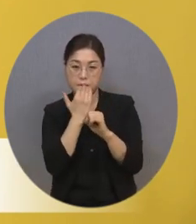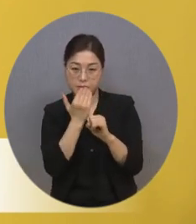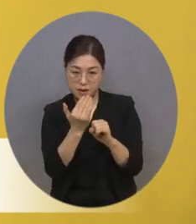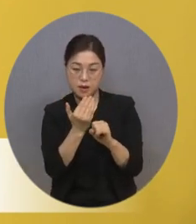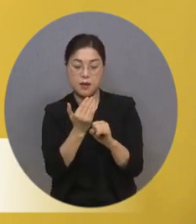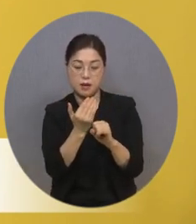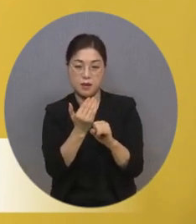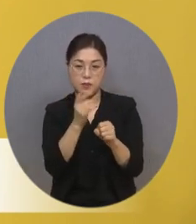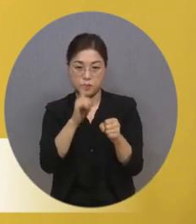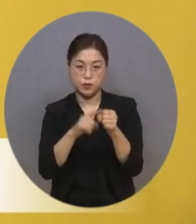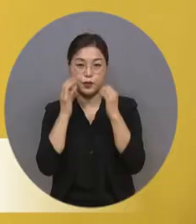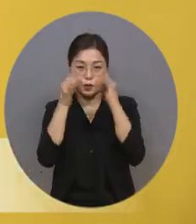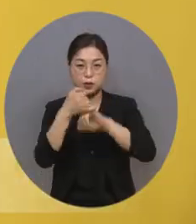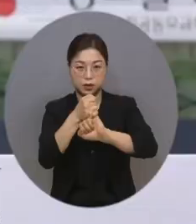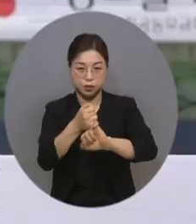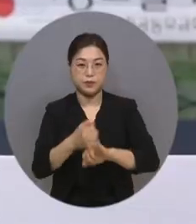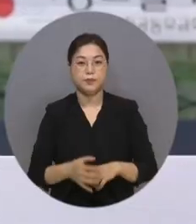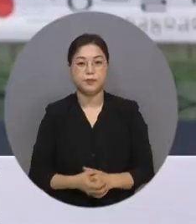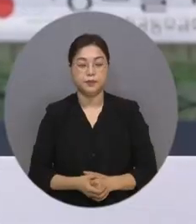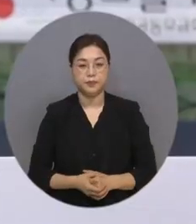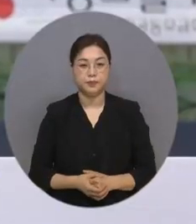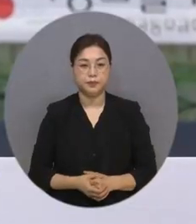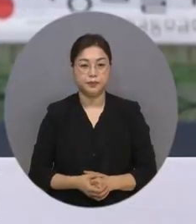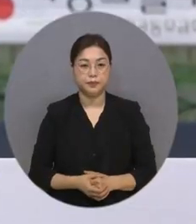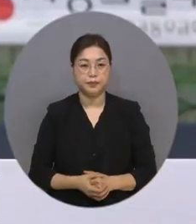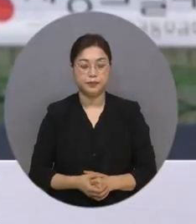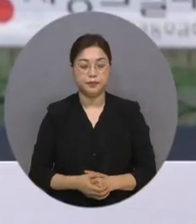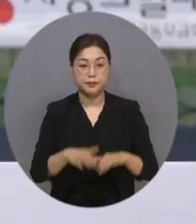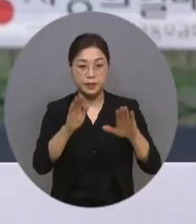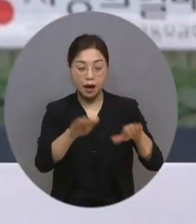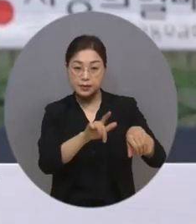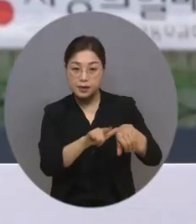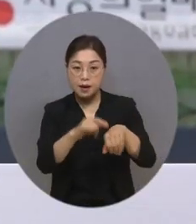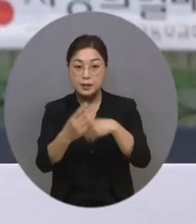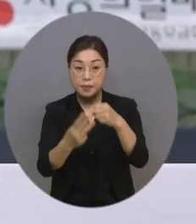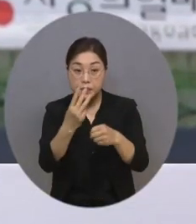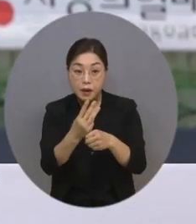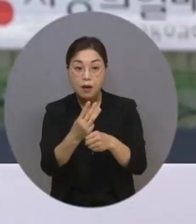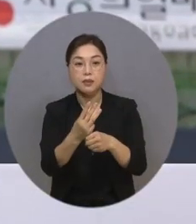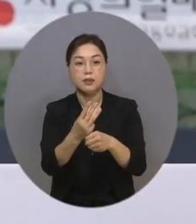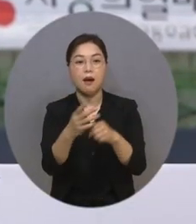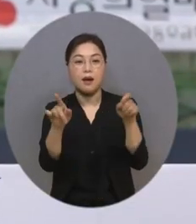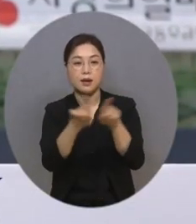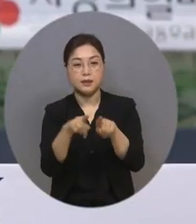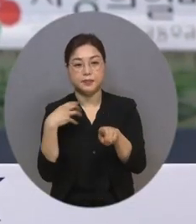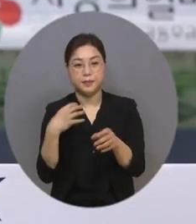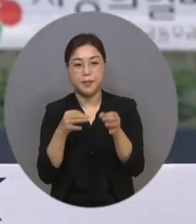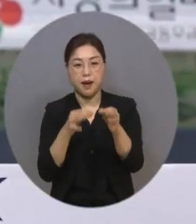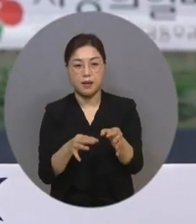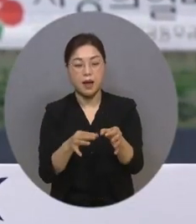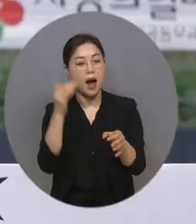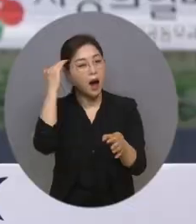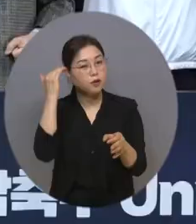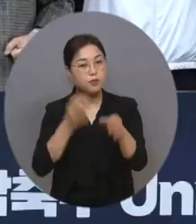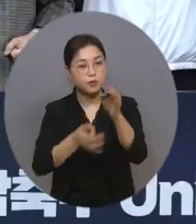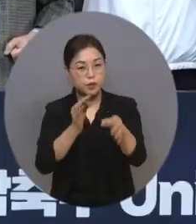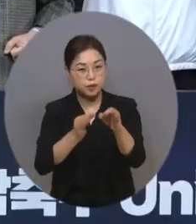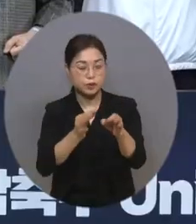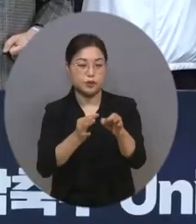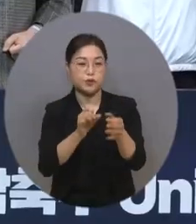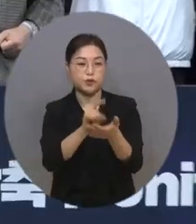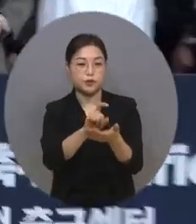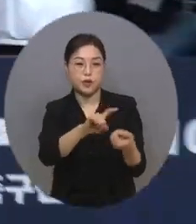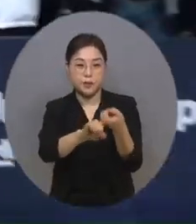있도록 노력하겠습니다. 올해로 3년 차를 맞이한 유니파이드 컵을 공동 주최하고 있는 한국 프로축구 연맹은